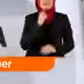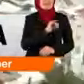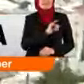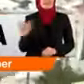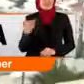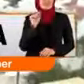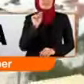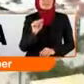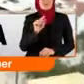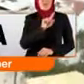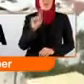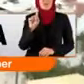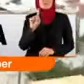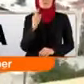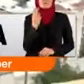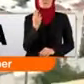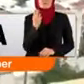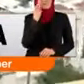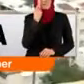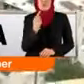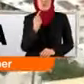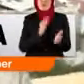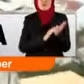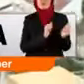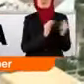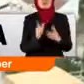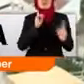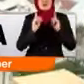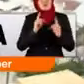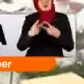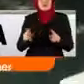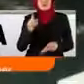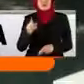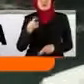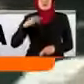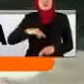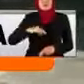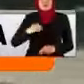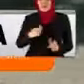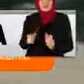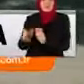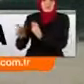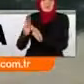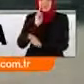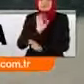ortaya koydu Bunu ben onun meselesi yaptım çünkü ben şirketi menfaatini korurken ahlaksızlık yapmadım